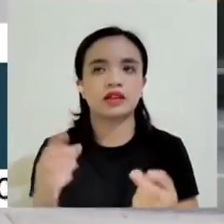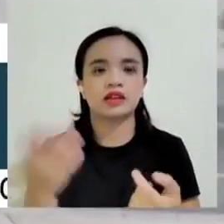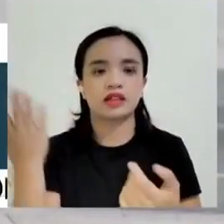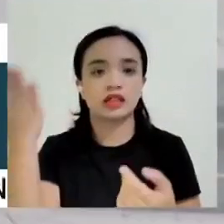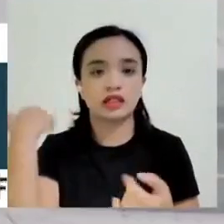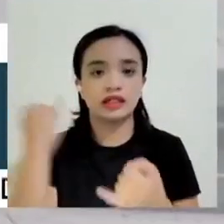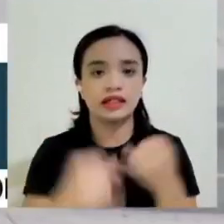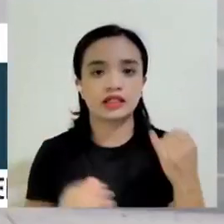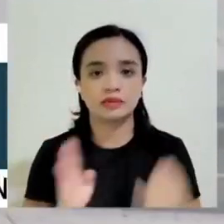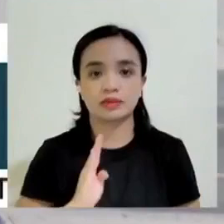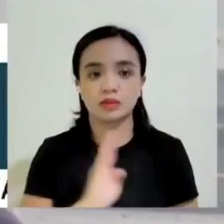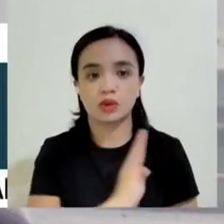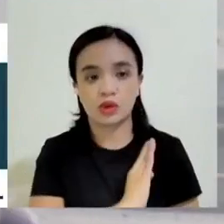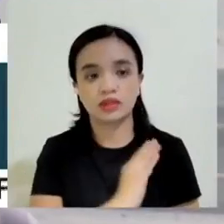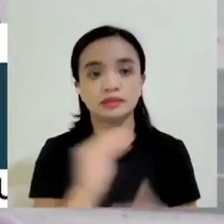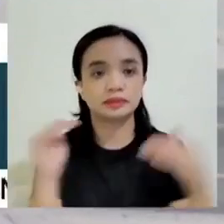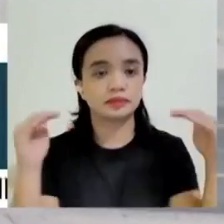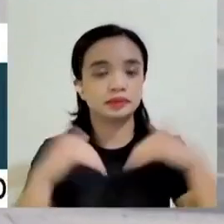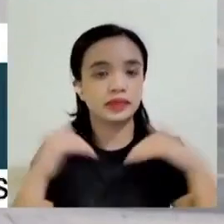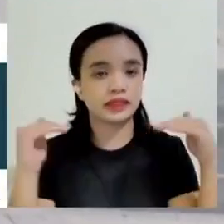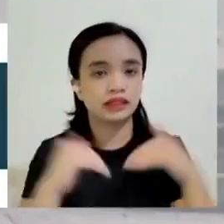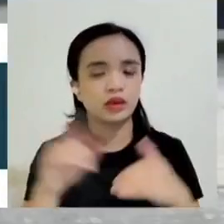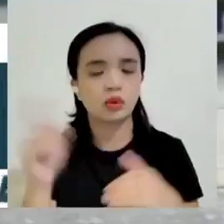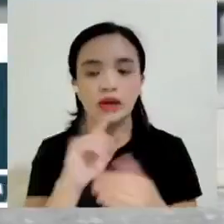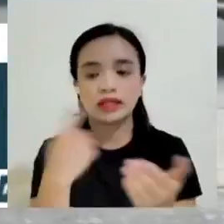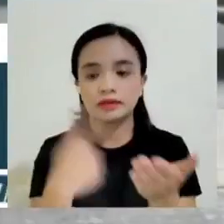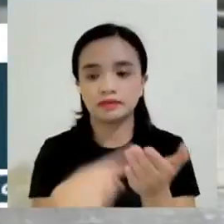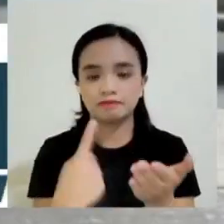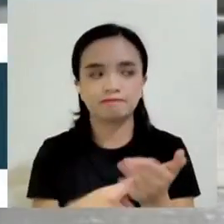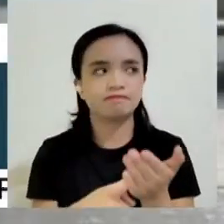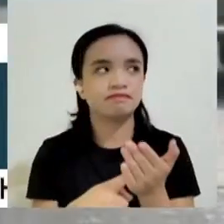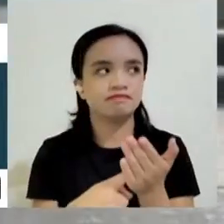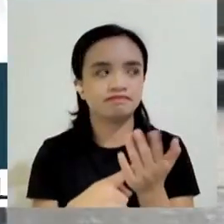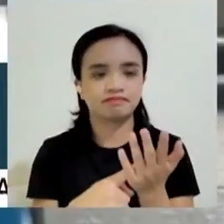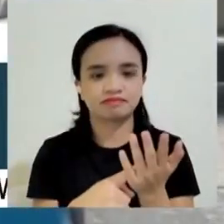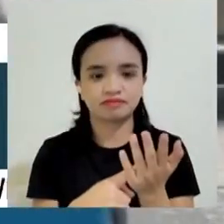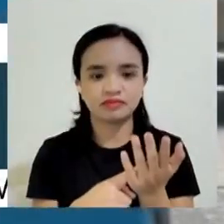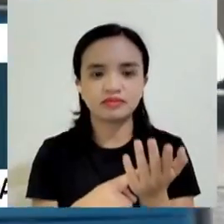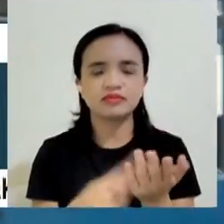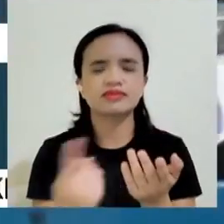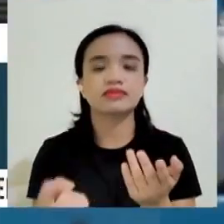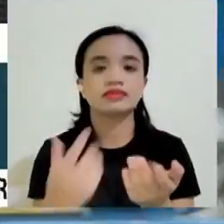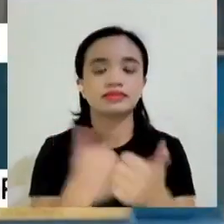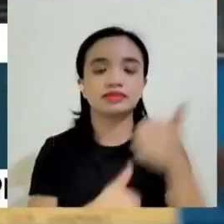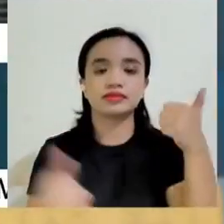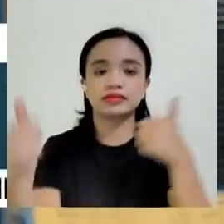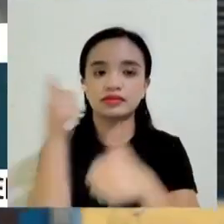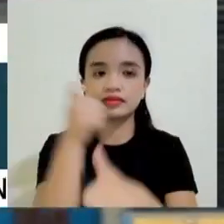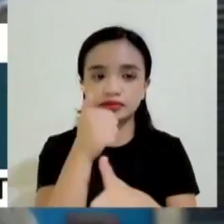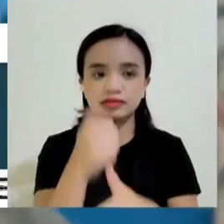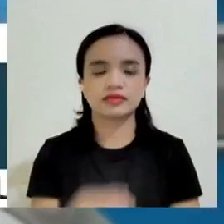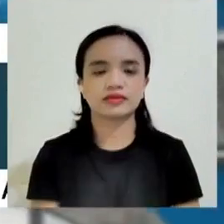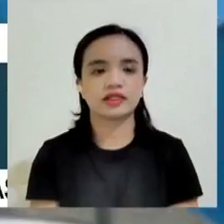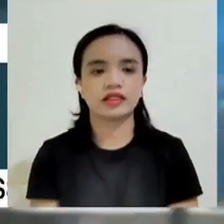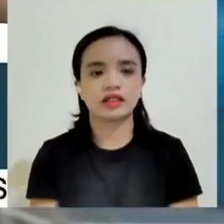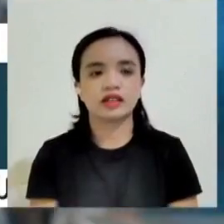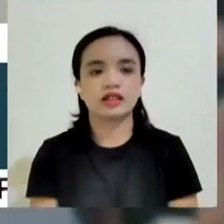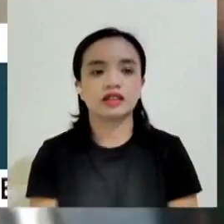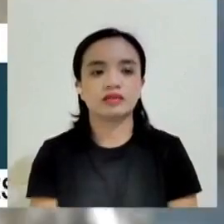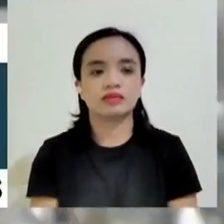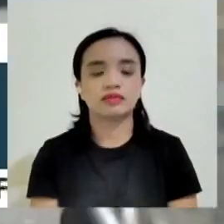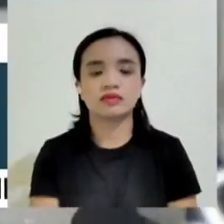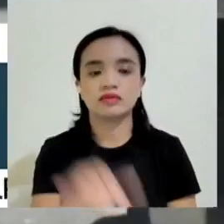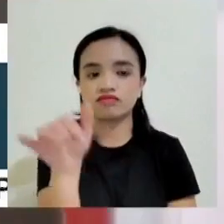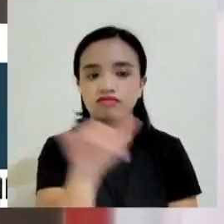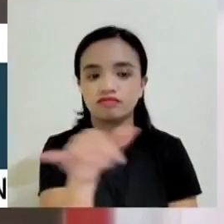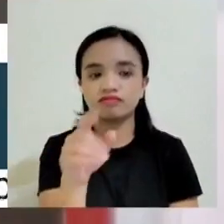ang napag-usapan po ng ating chairman po, si Chairman Guadis at saka po ng ating dalawang